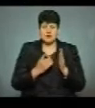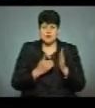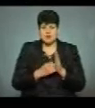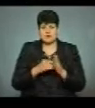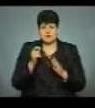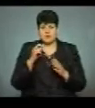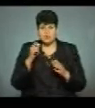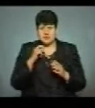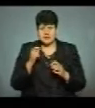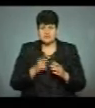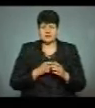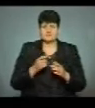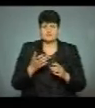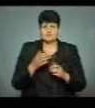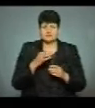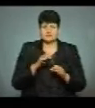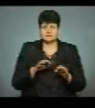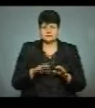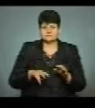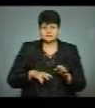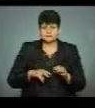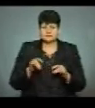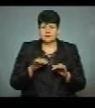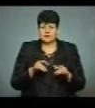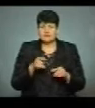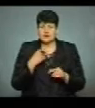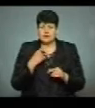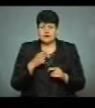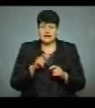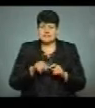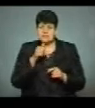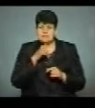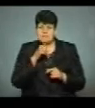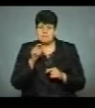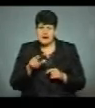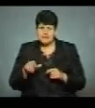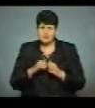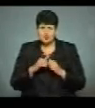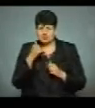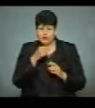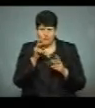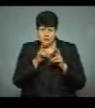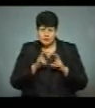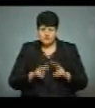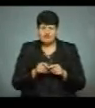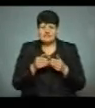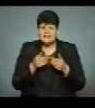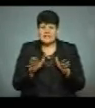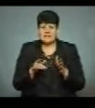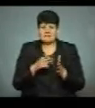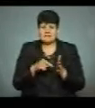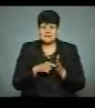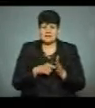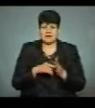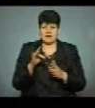розповіла директорка руху Анастасія Мазурок. За її словами, експерти щорічно аналізують відкритість міських рад за показниками у